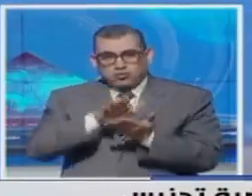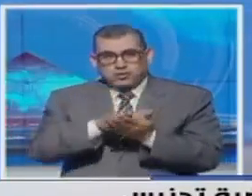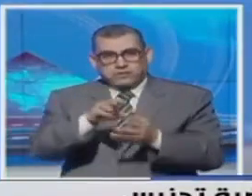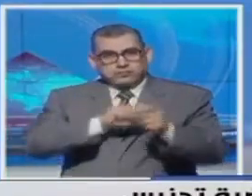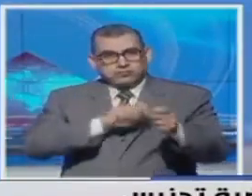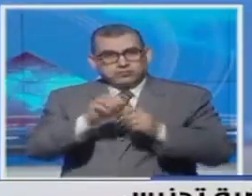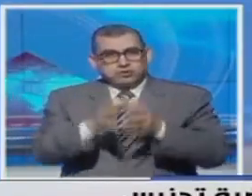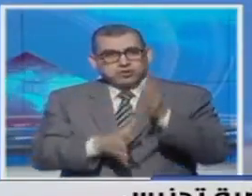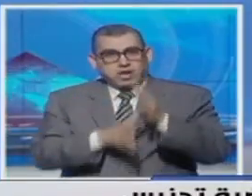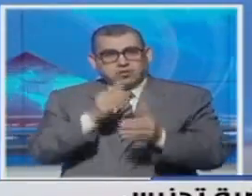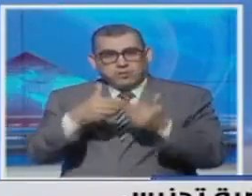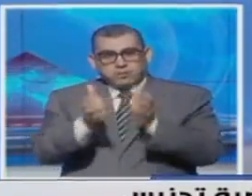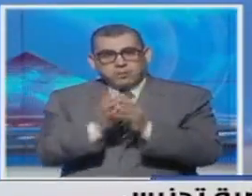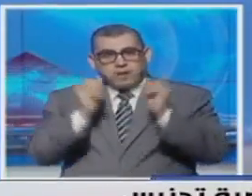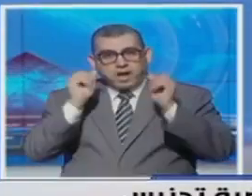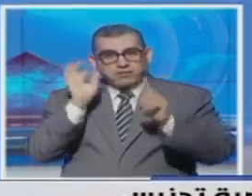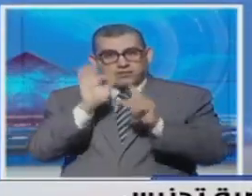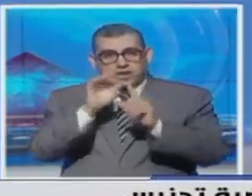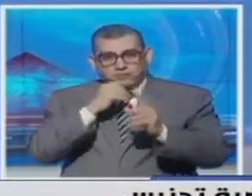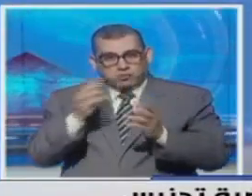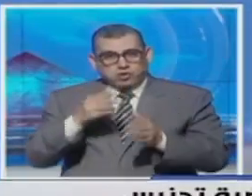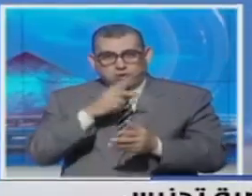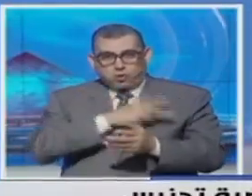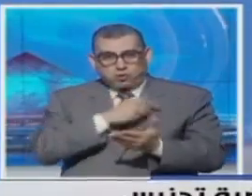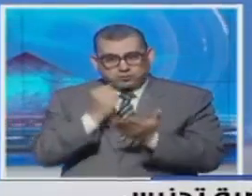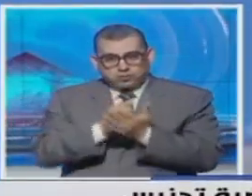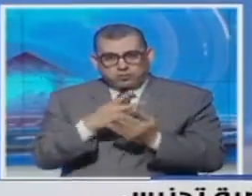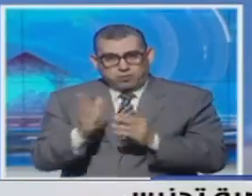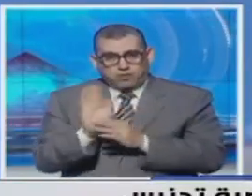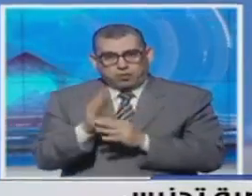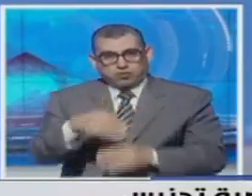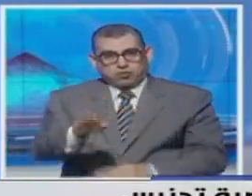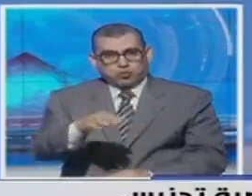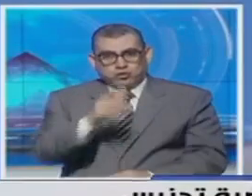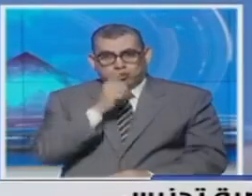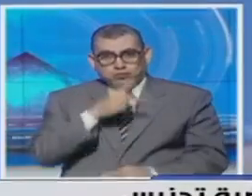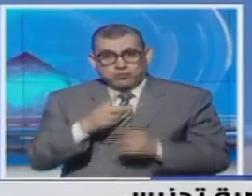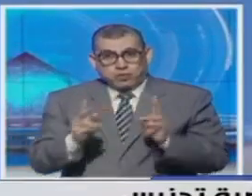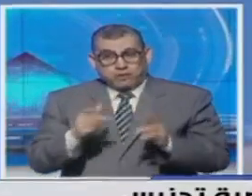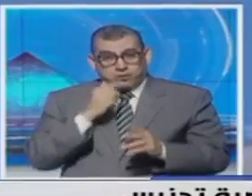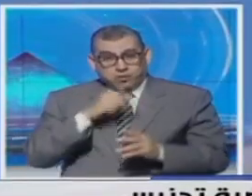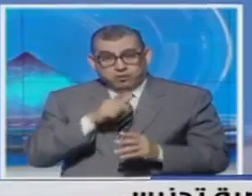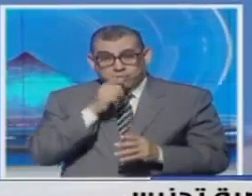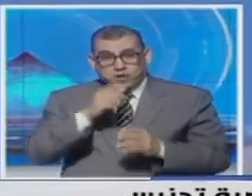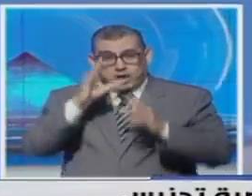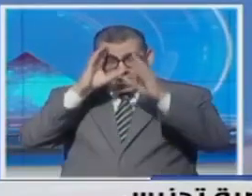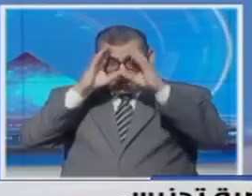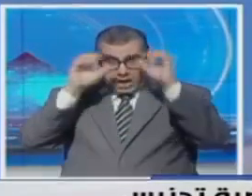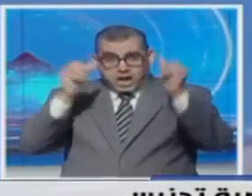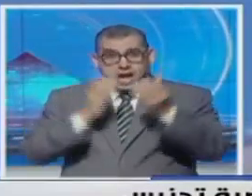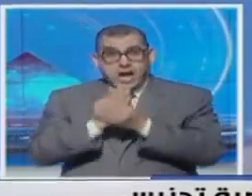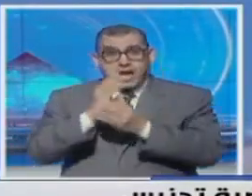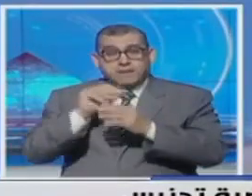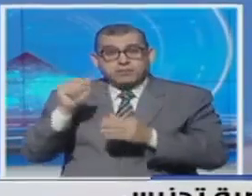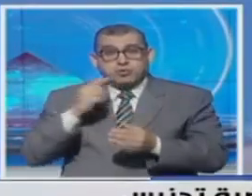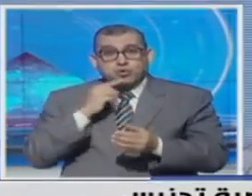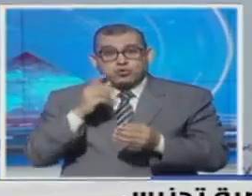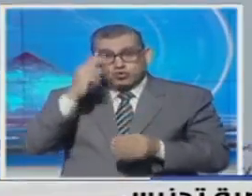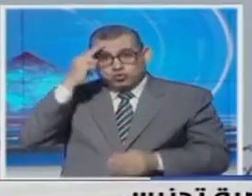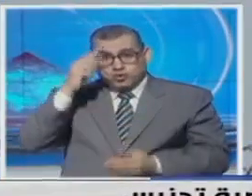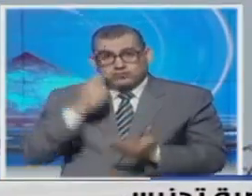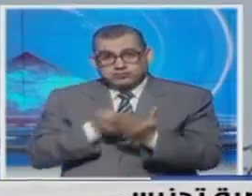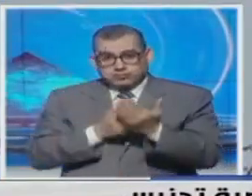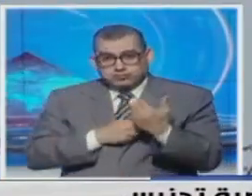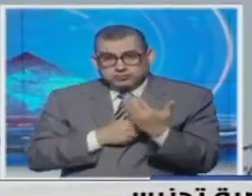بتنظيم تجمع يهدف لإحراق وتدنيس نسخة من المصحف الشريف. وأوضحت الخارجية السعودية أنها سلمت